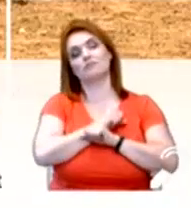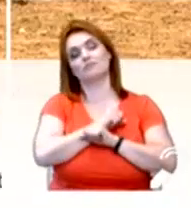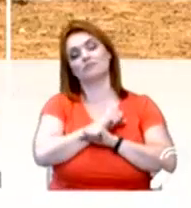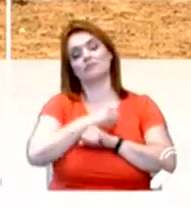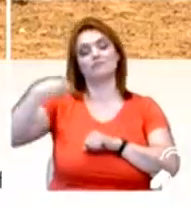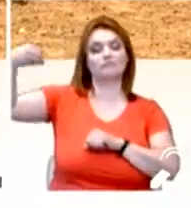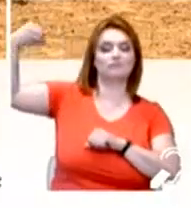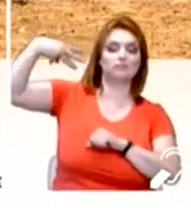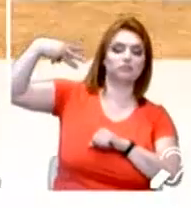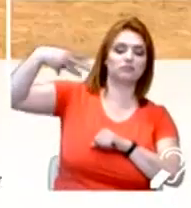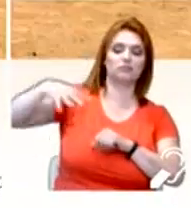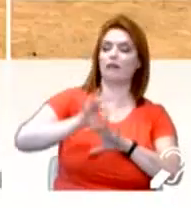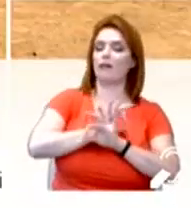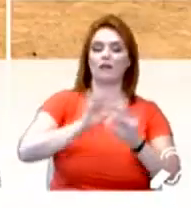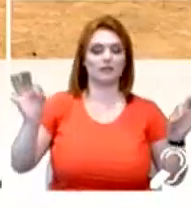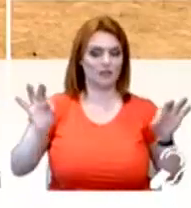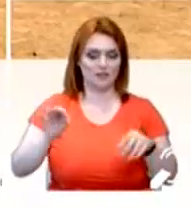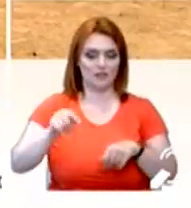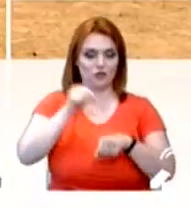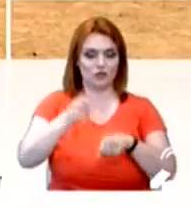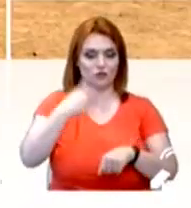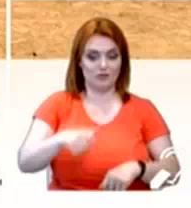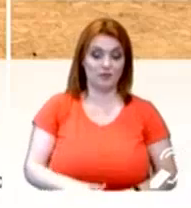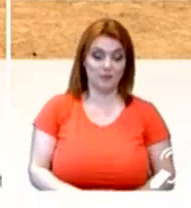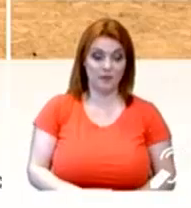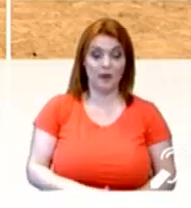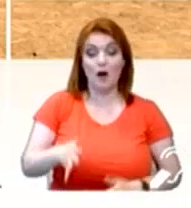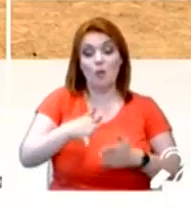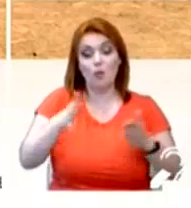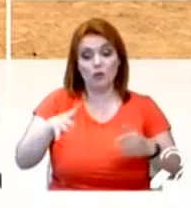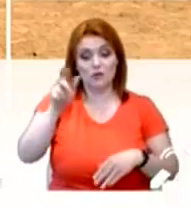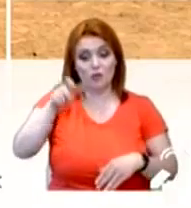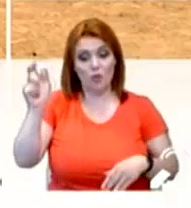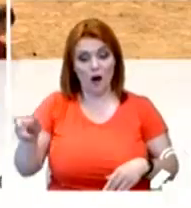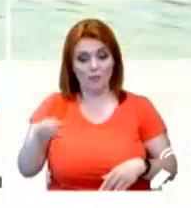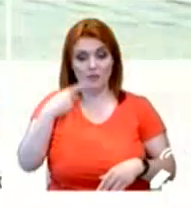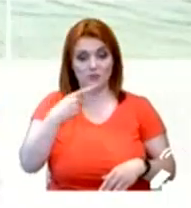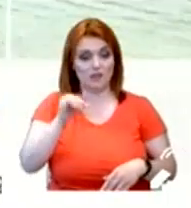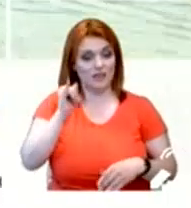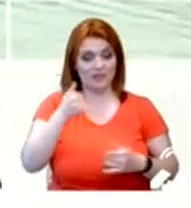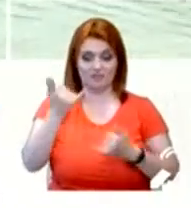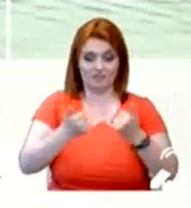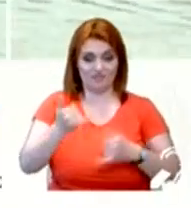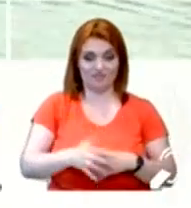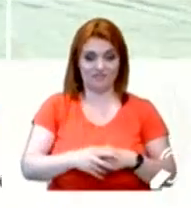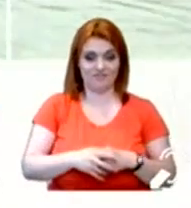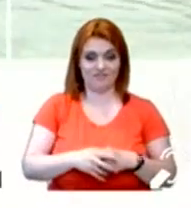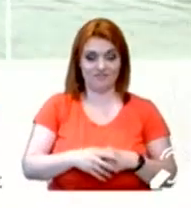в лете. Это очень круто. Mulți oameni spun însă că zona de agrement nu e bine îngrijită. Adelina, apa